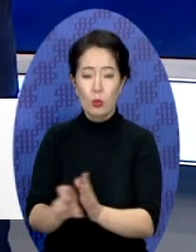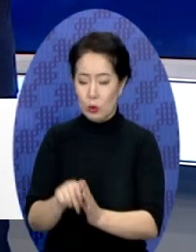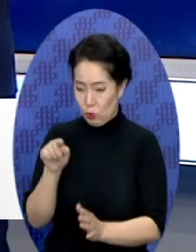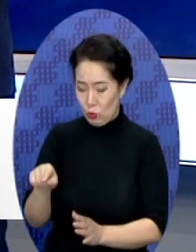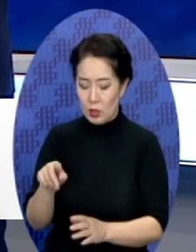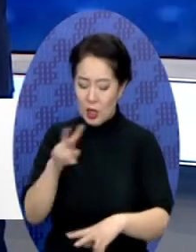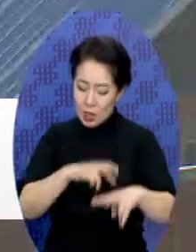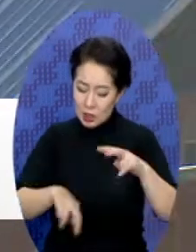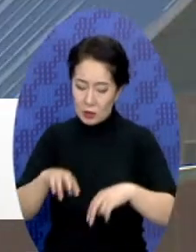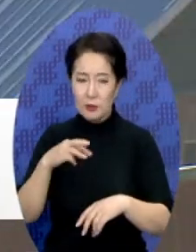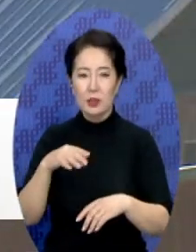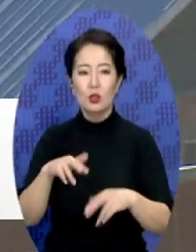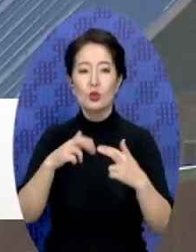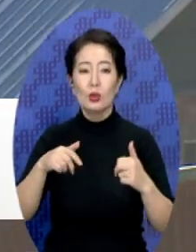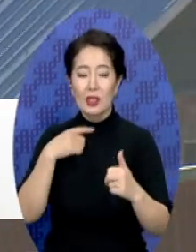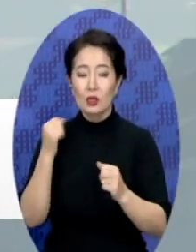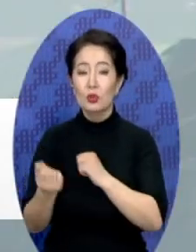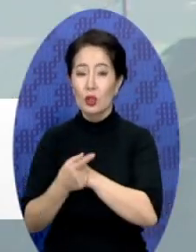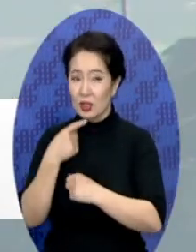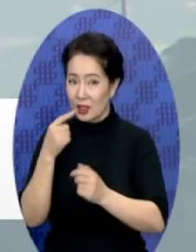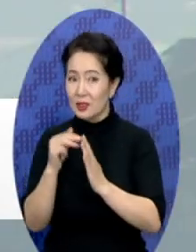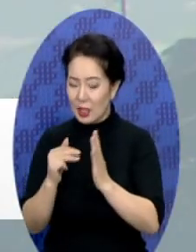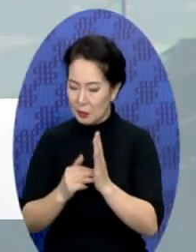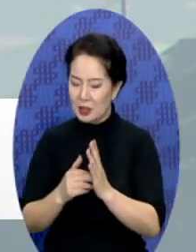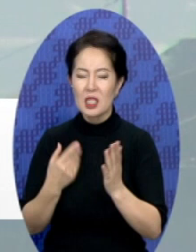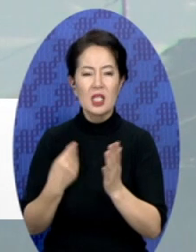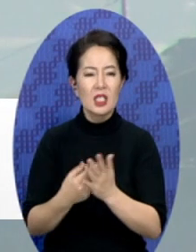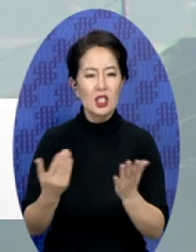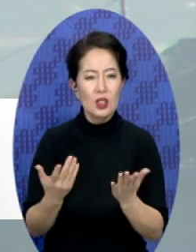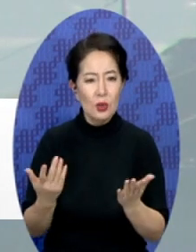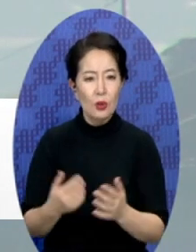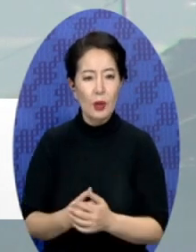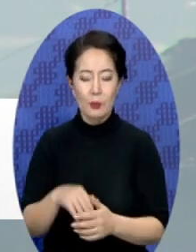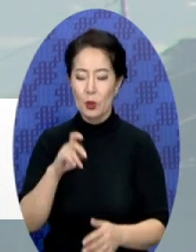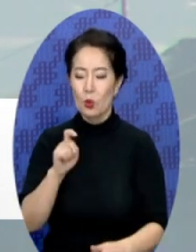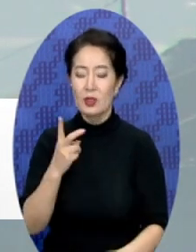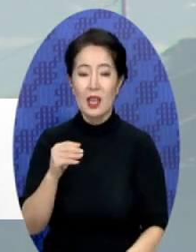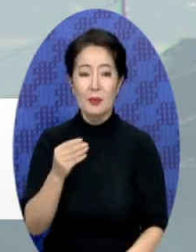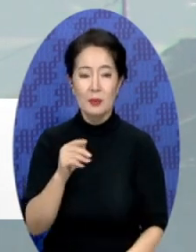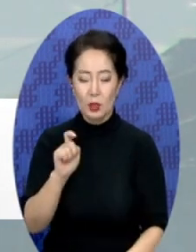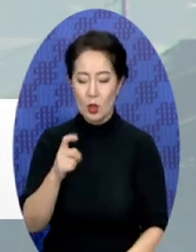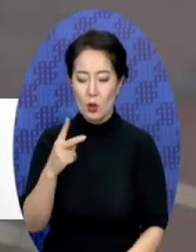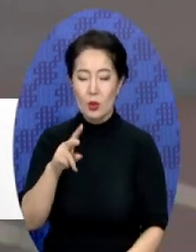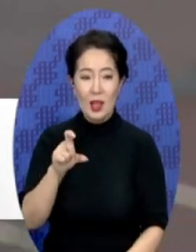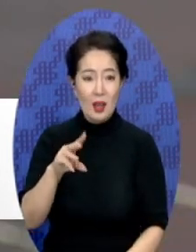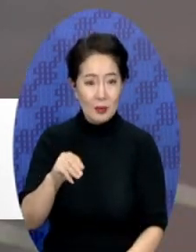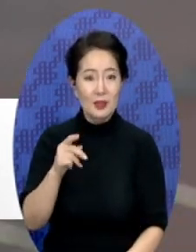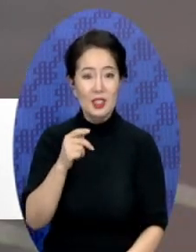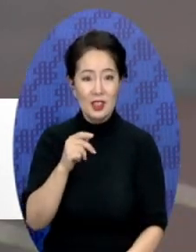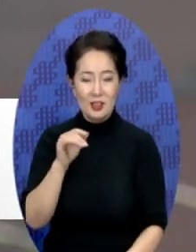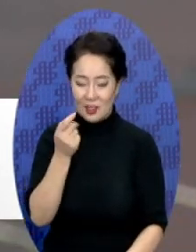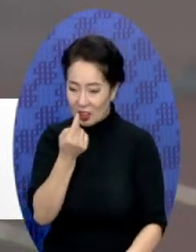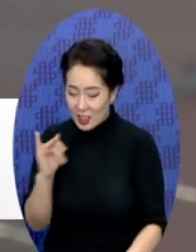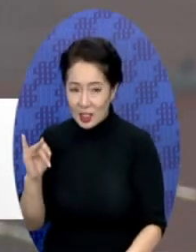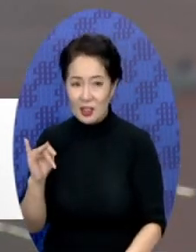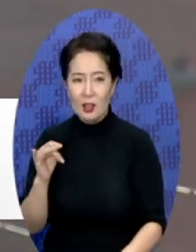эрдэмтэн судлаачдын зүгээс одоо онцлон хэлж байгаа юм. За ер нь бол одоо энэ хөдөлмжийн хийг бууруулахын хувьд бол одоо мод хитих одоо